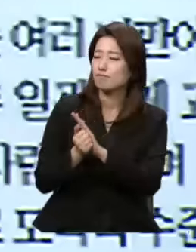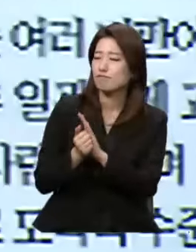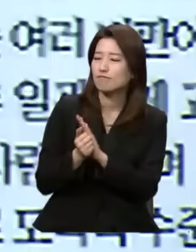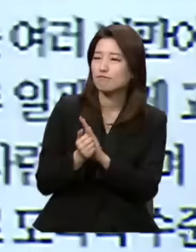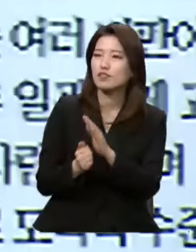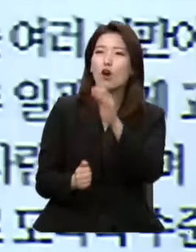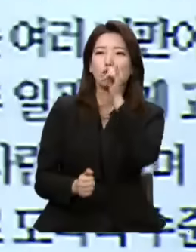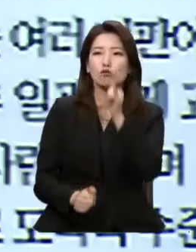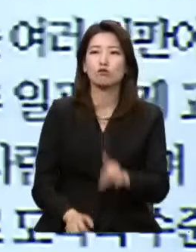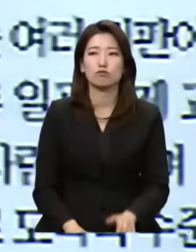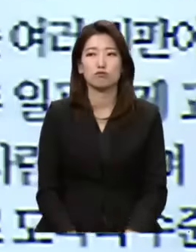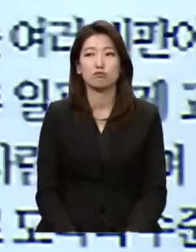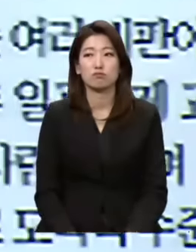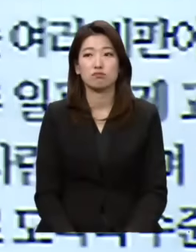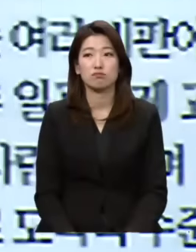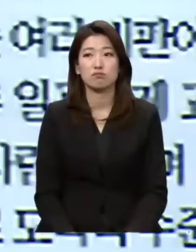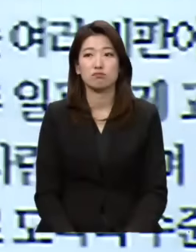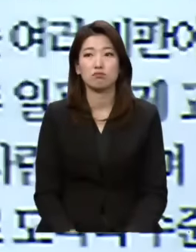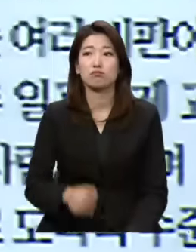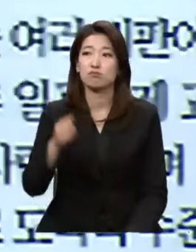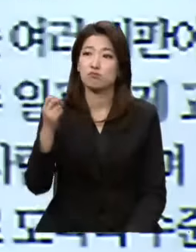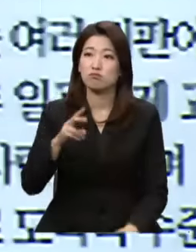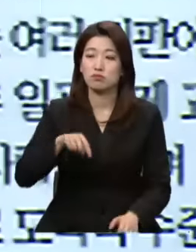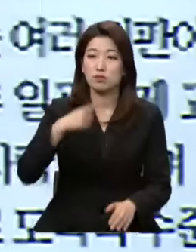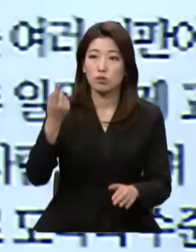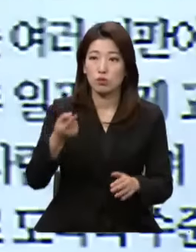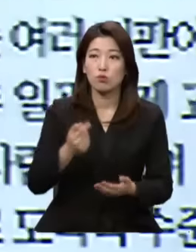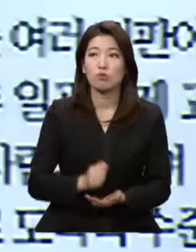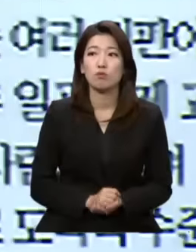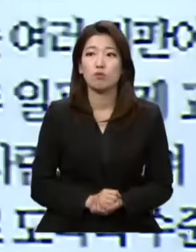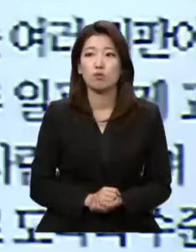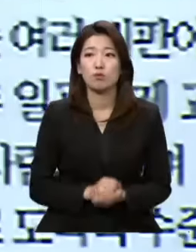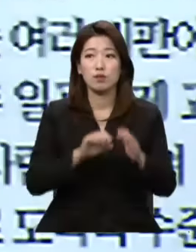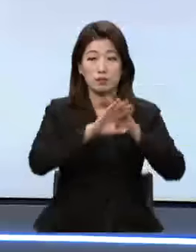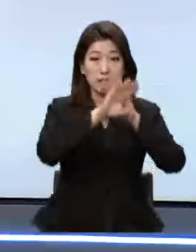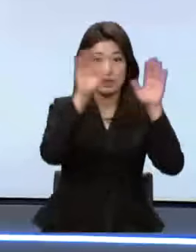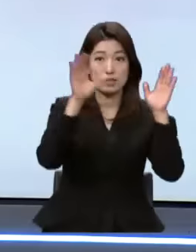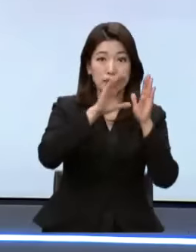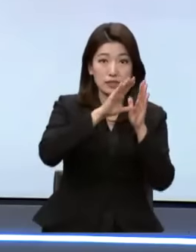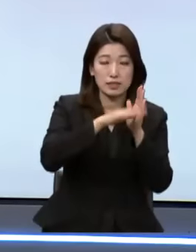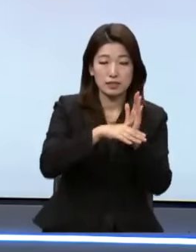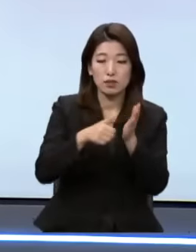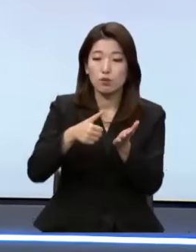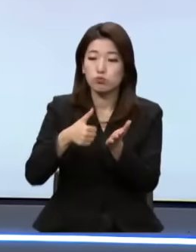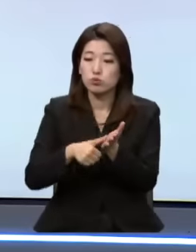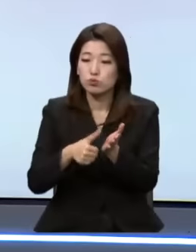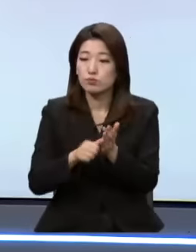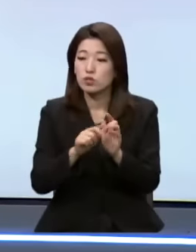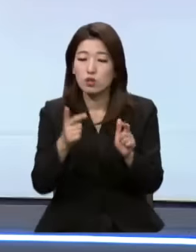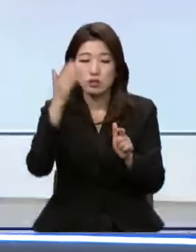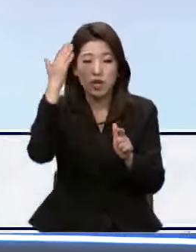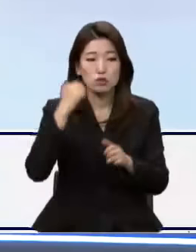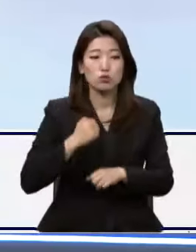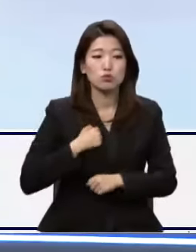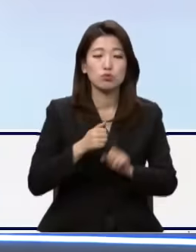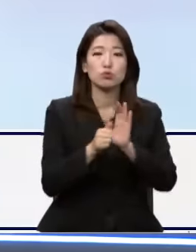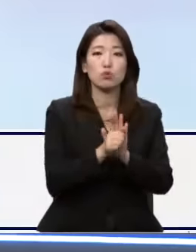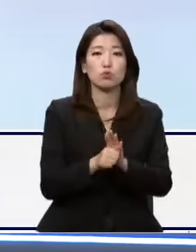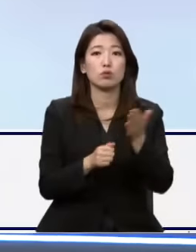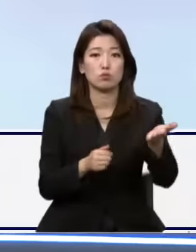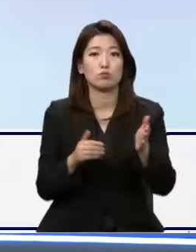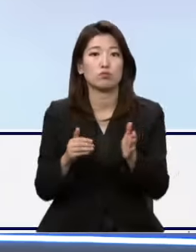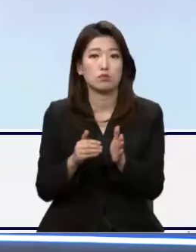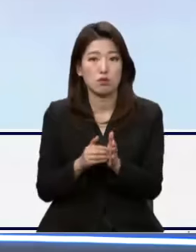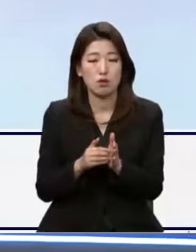막사를 두드린다라는 겁니다 그니까 밤에는 파티를 주최하고 낮에는 한국군을 도왔다 뭐지 이런 얘긴